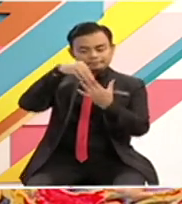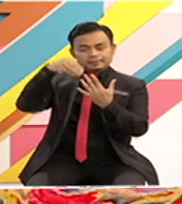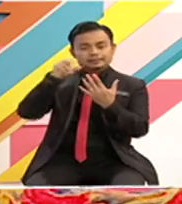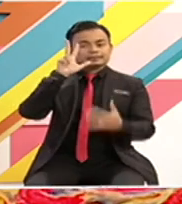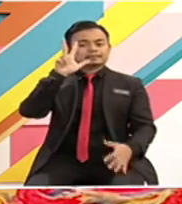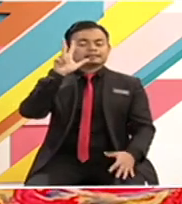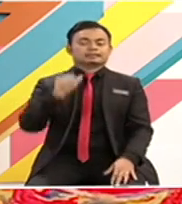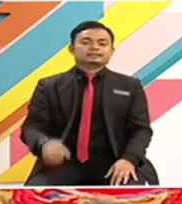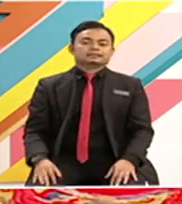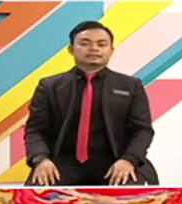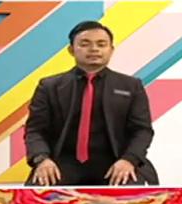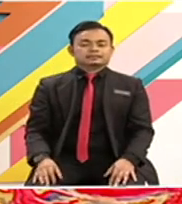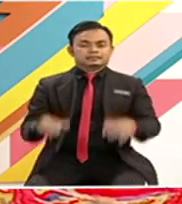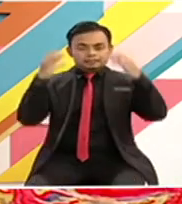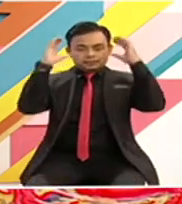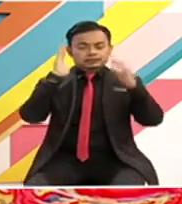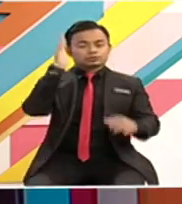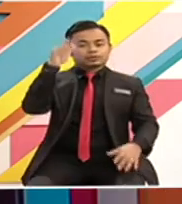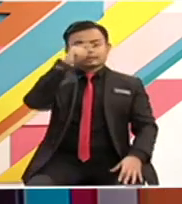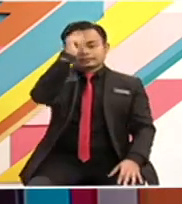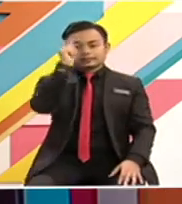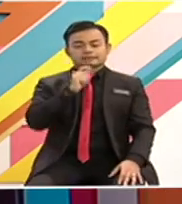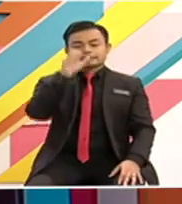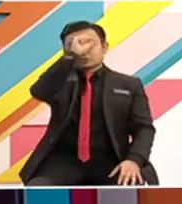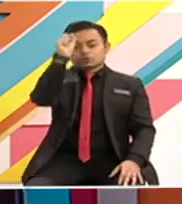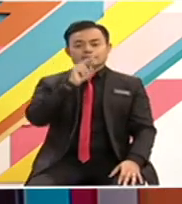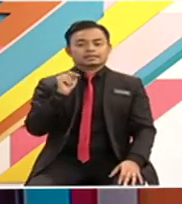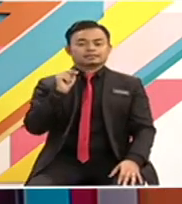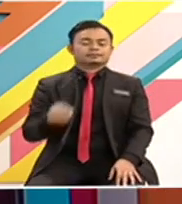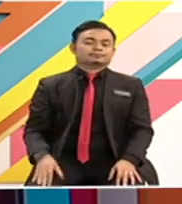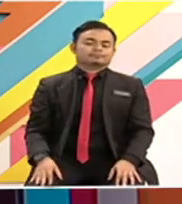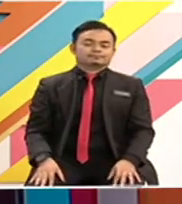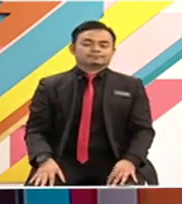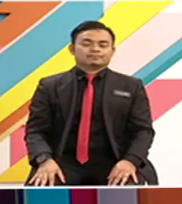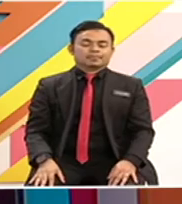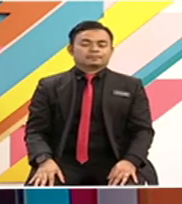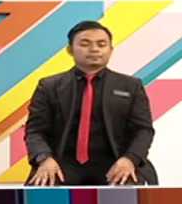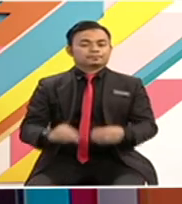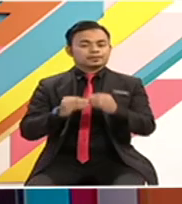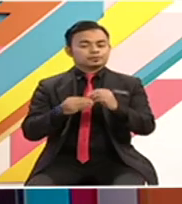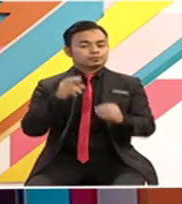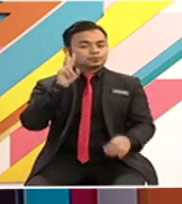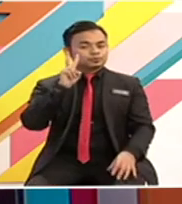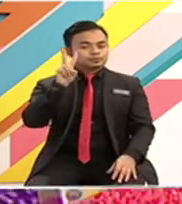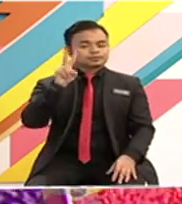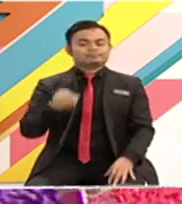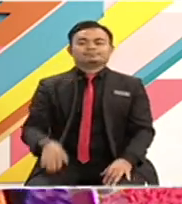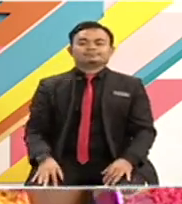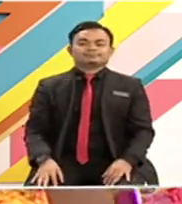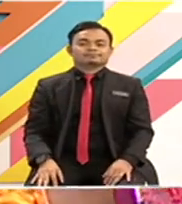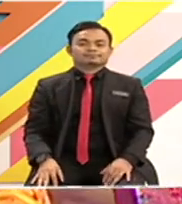dasarnya katanya cowok Oke saya pilih number kegemaran saya jog02 Kenny Savoy ampuni